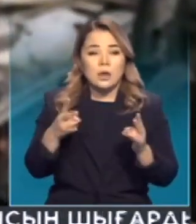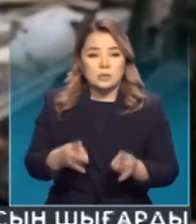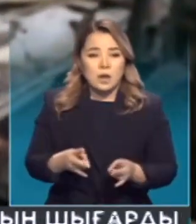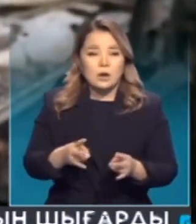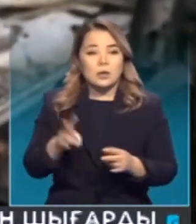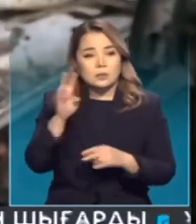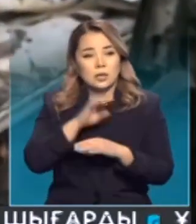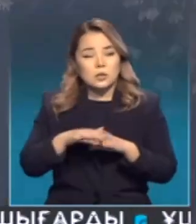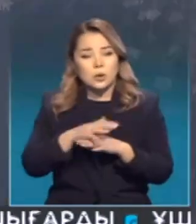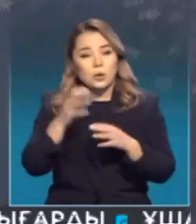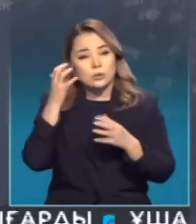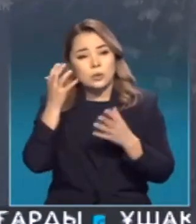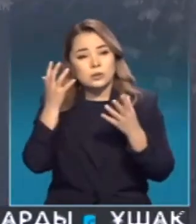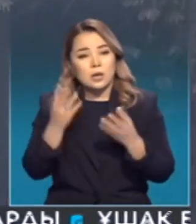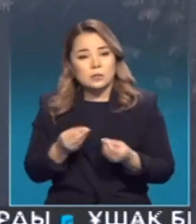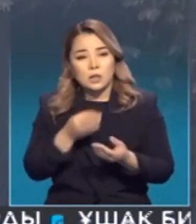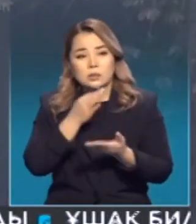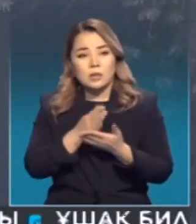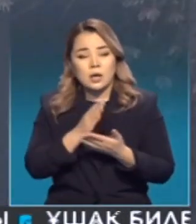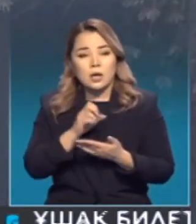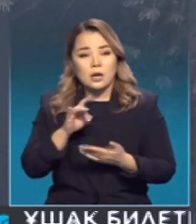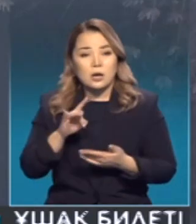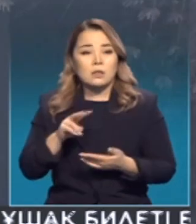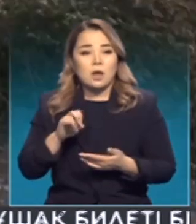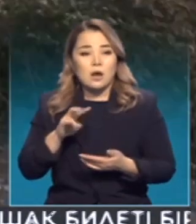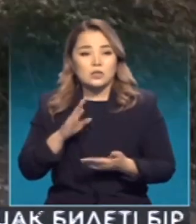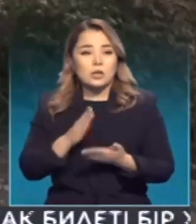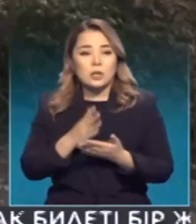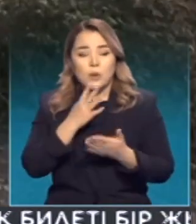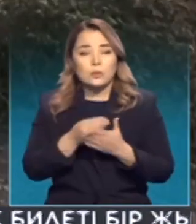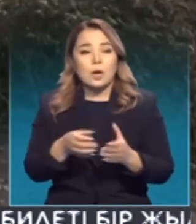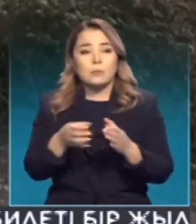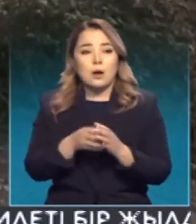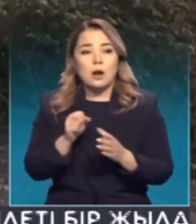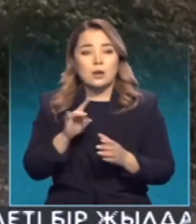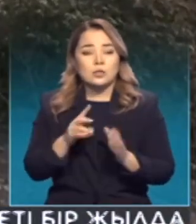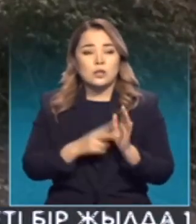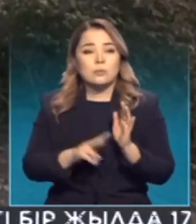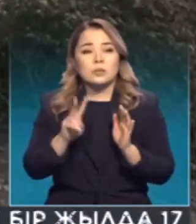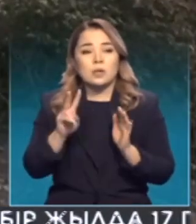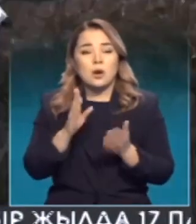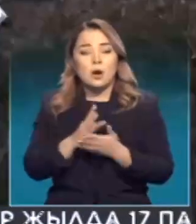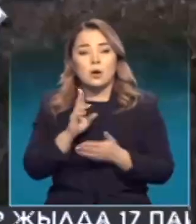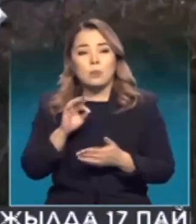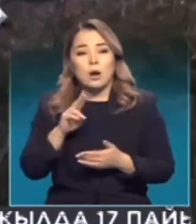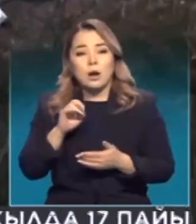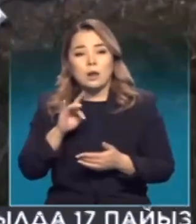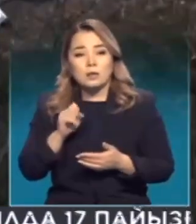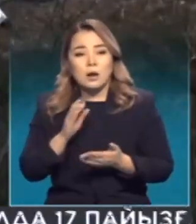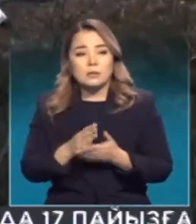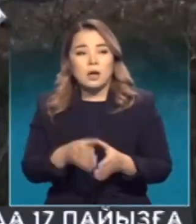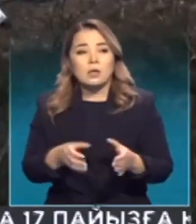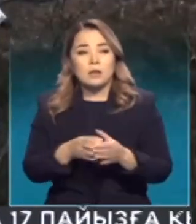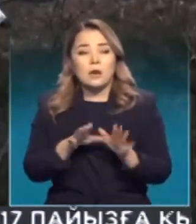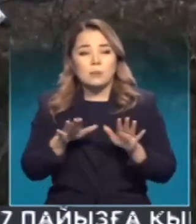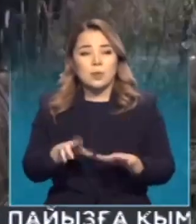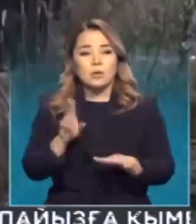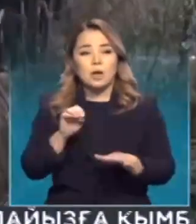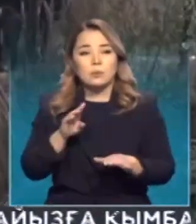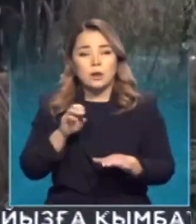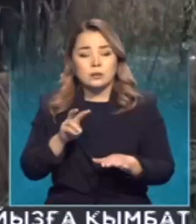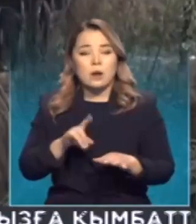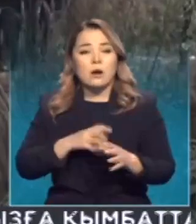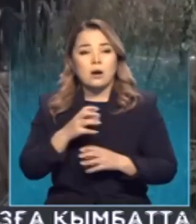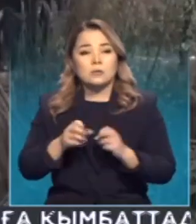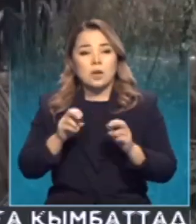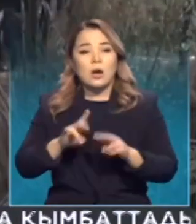елде қаралы күн жарияланып отыр. Ети Airlines компаниясының Art-72 ұшағы Покхара қаласынан мемлекет астанасы Катмандуға барып, халықаралық